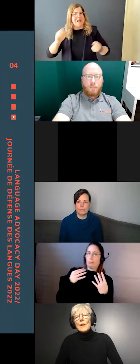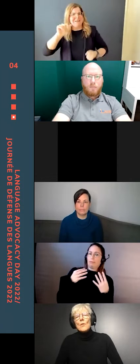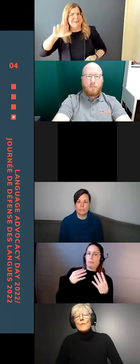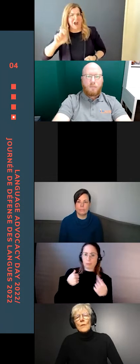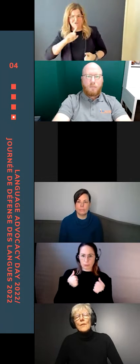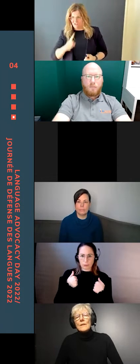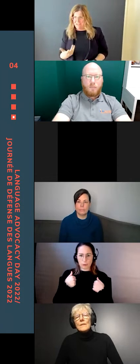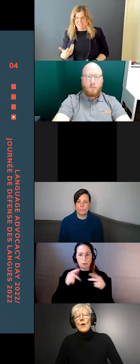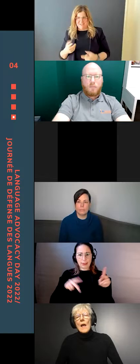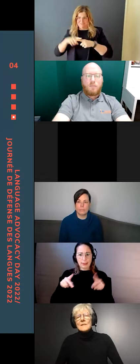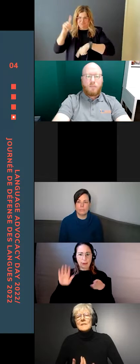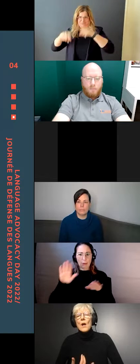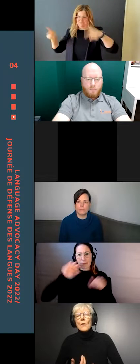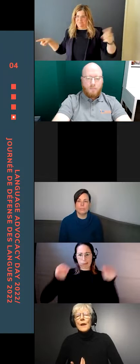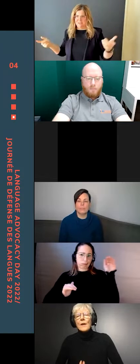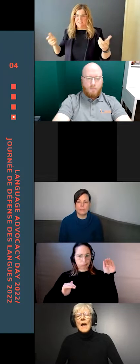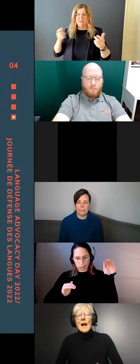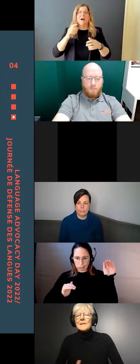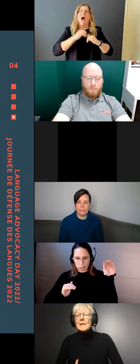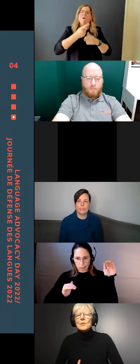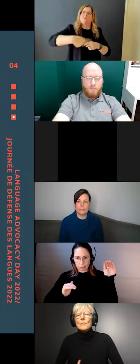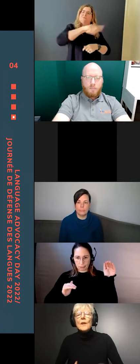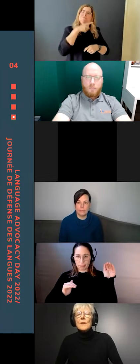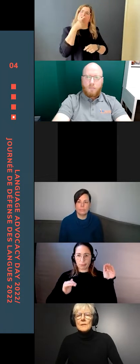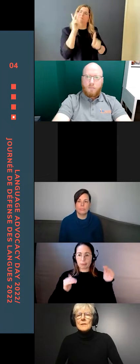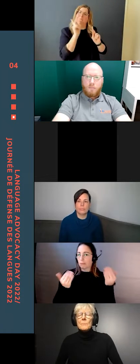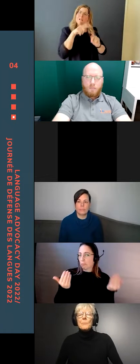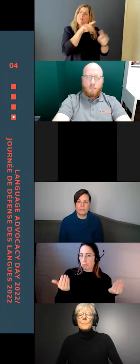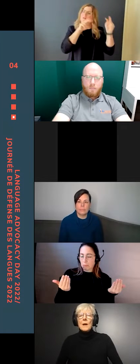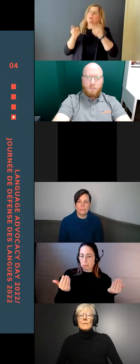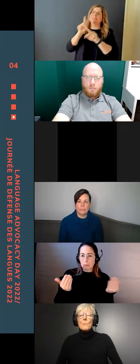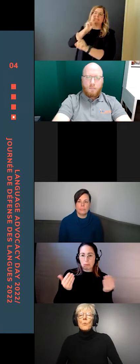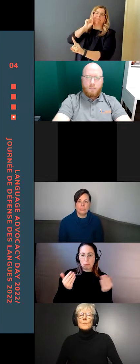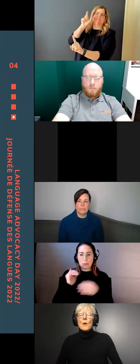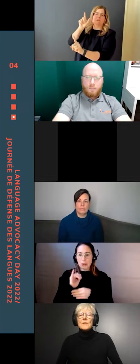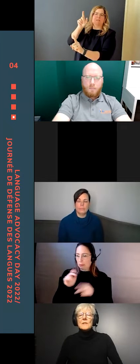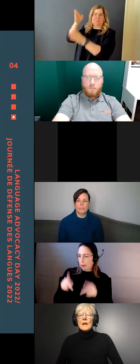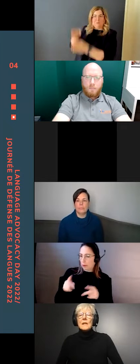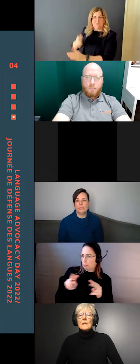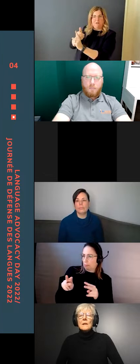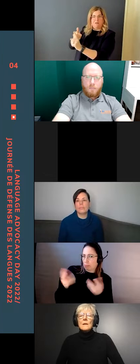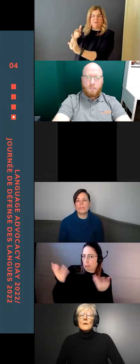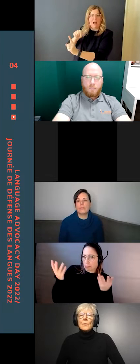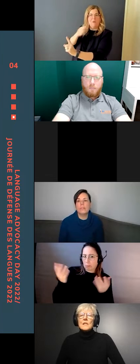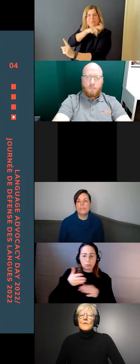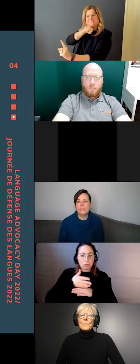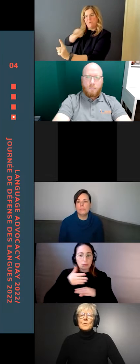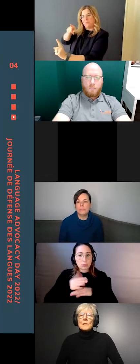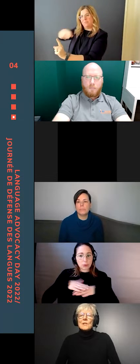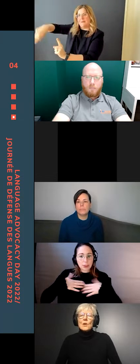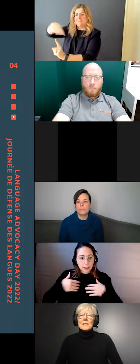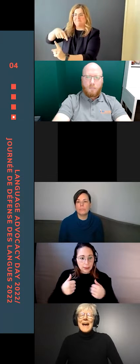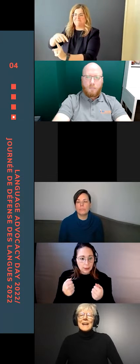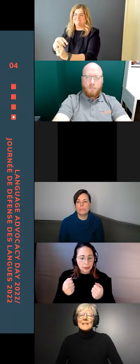souvent, nous sommes regardés comme des citoyens de deuxième classe et la personne n'est pas en avant.